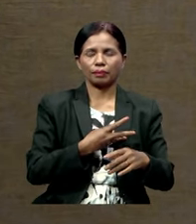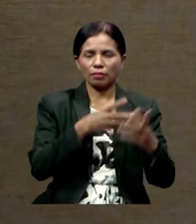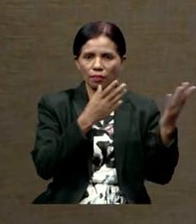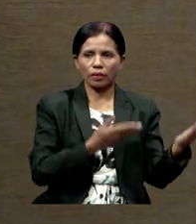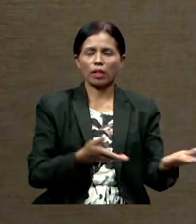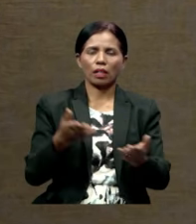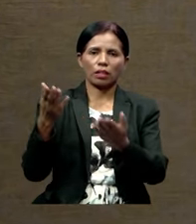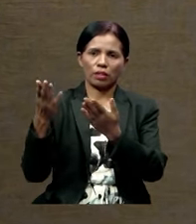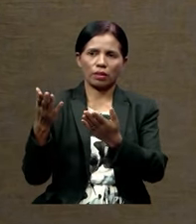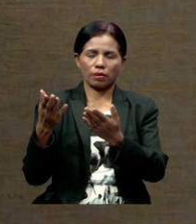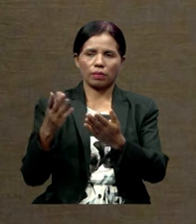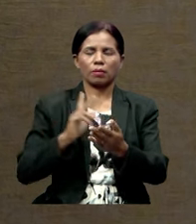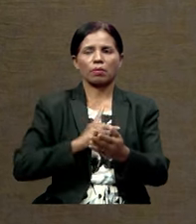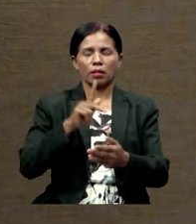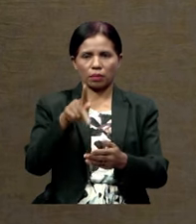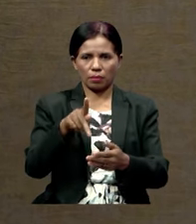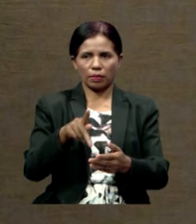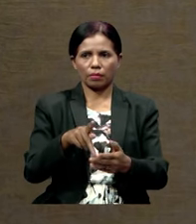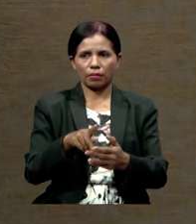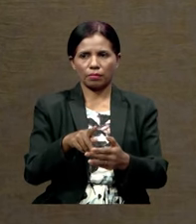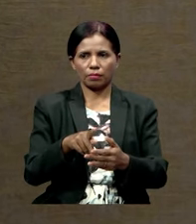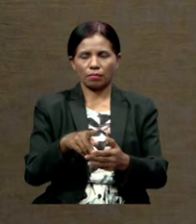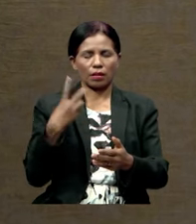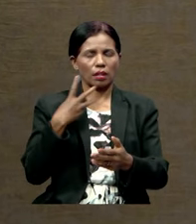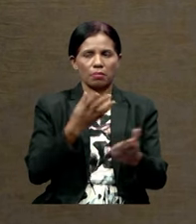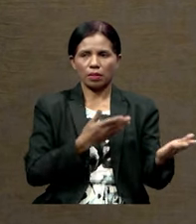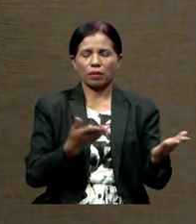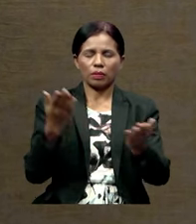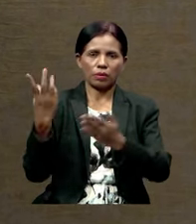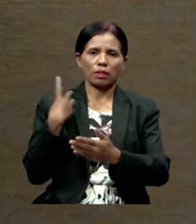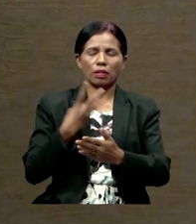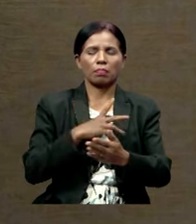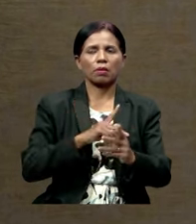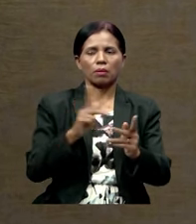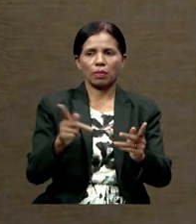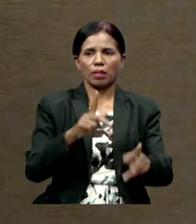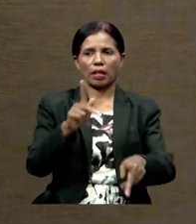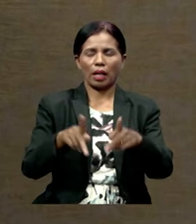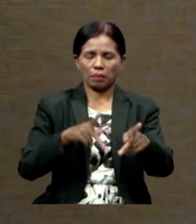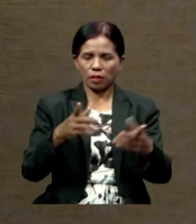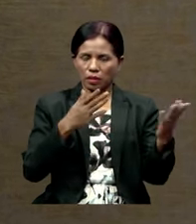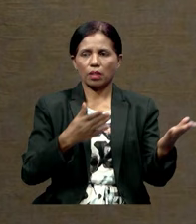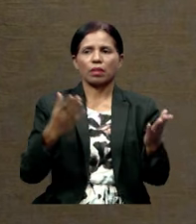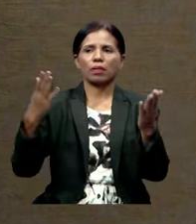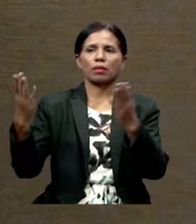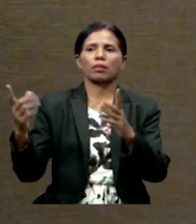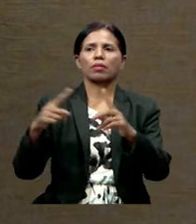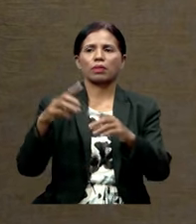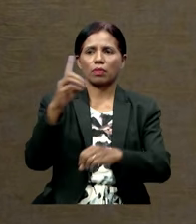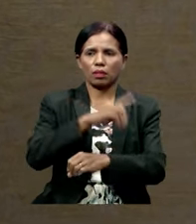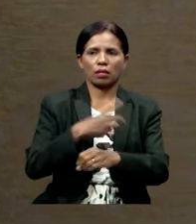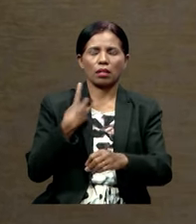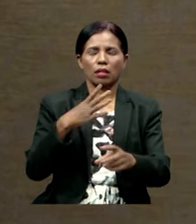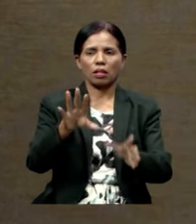baia cupan de pom cupan la os am haruka ditba mebe am mia funcționari rasi se ditba o hindoron hau lumione